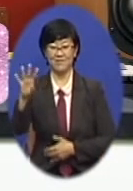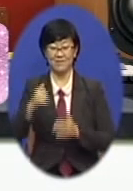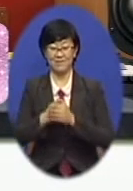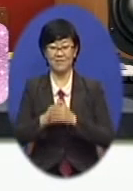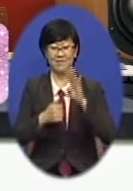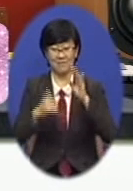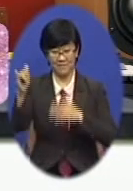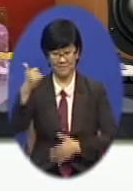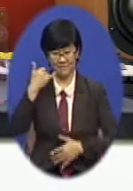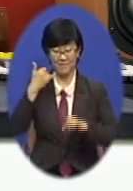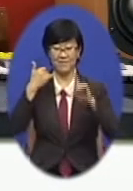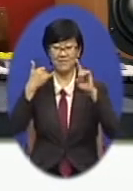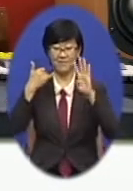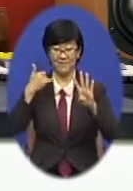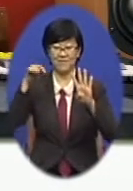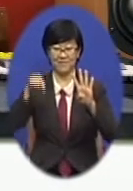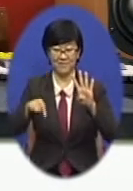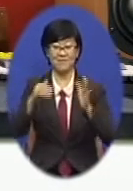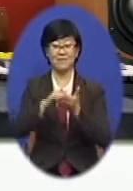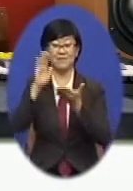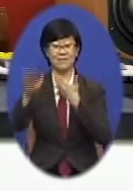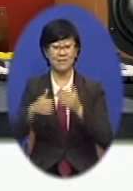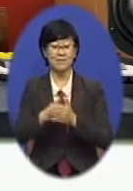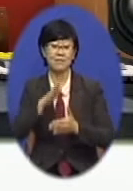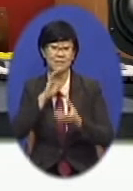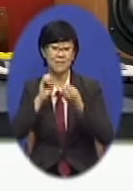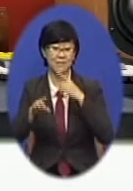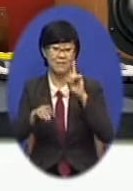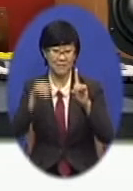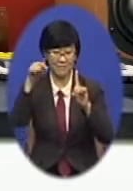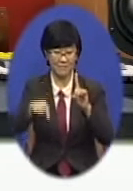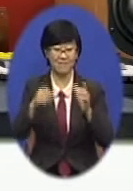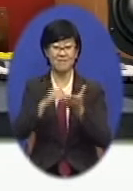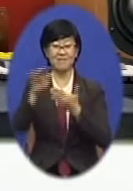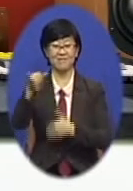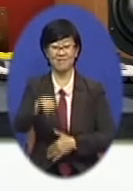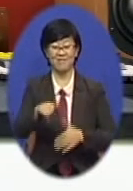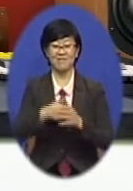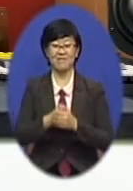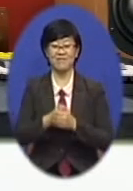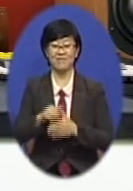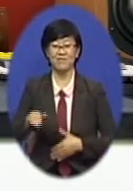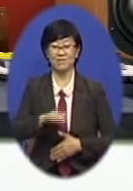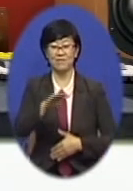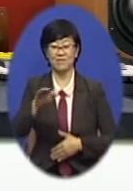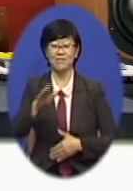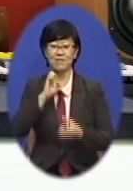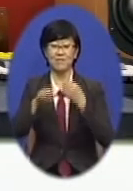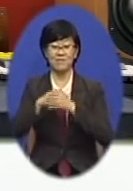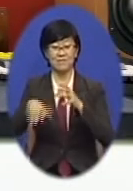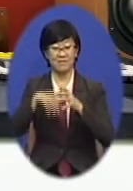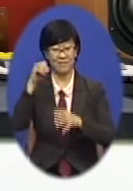060-608-1004번 누르시고 4번 누르신 다음에 누르시고 수화기 내려놓으시면 정답자